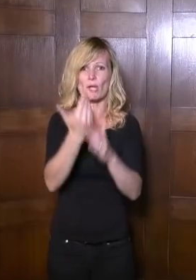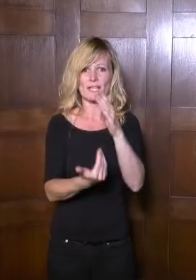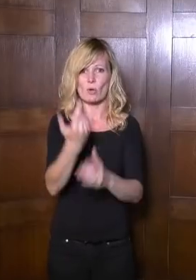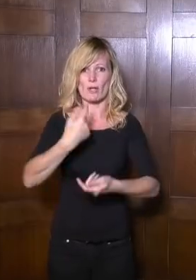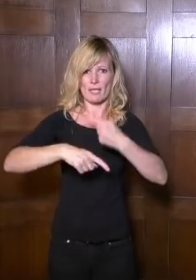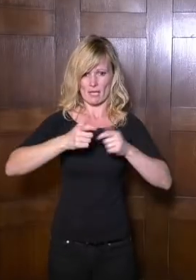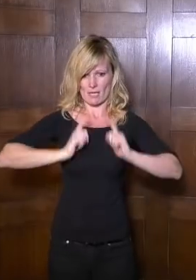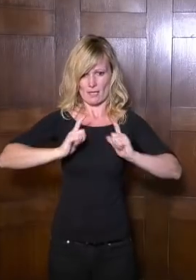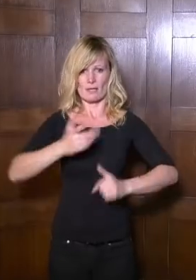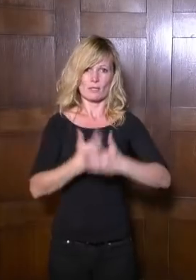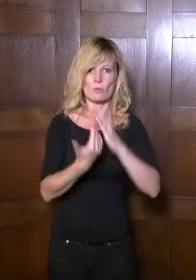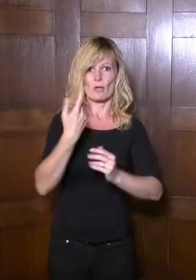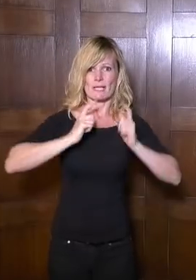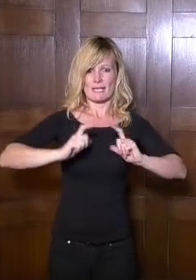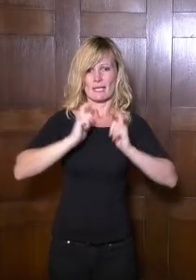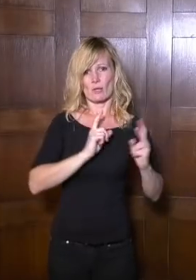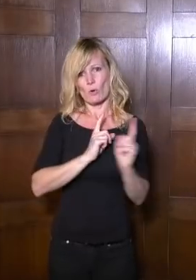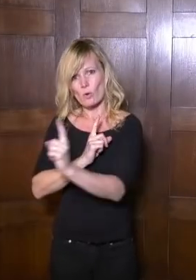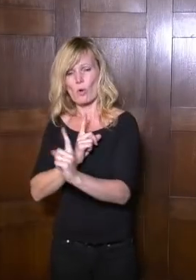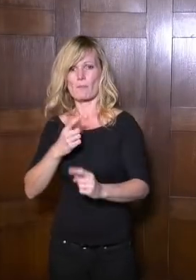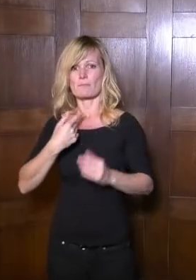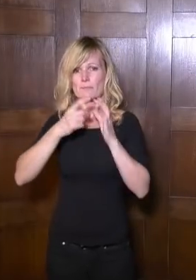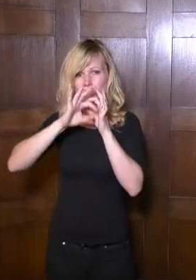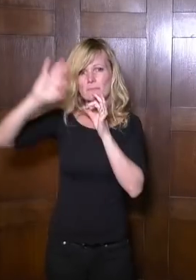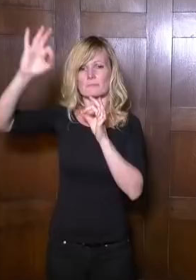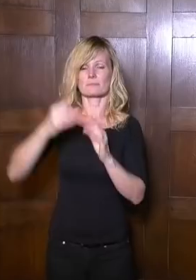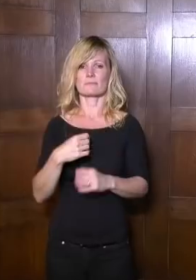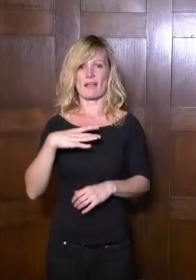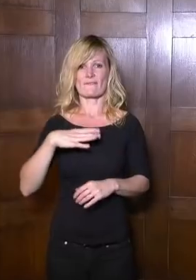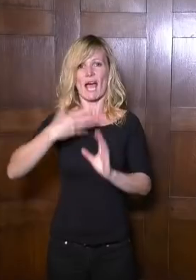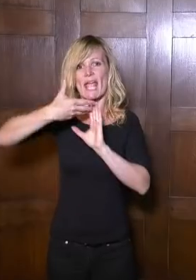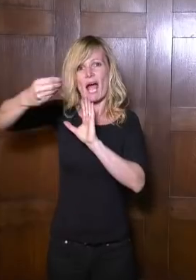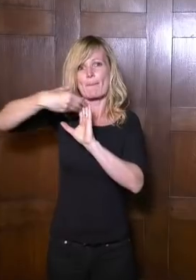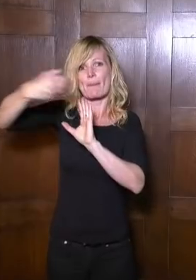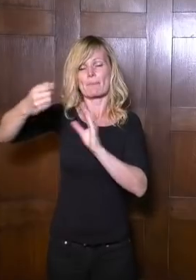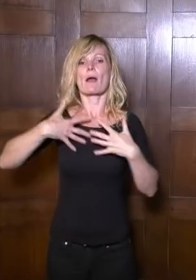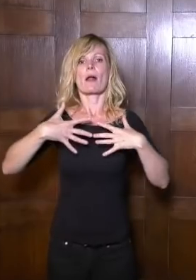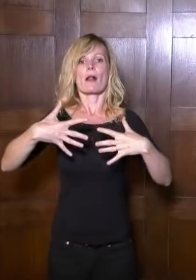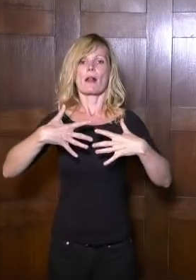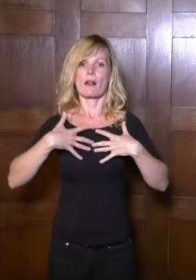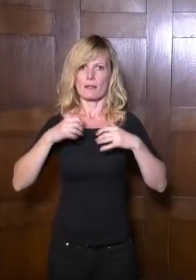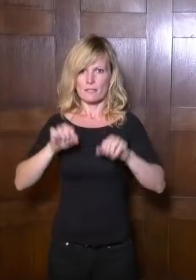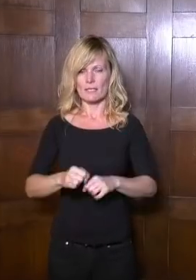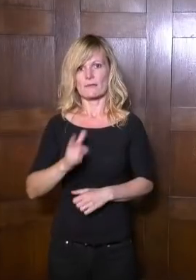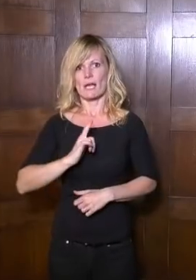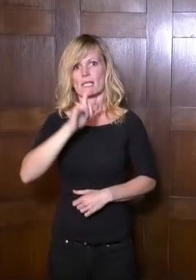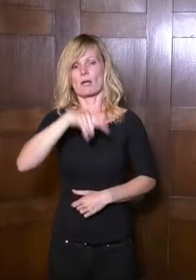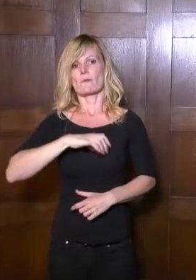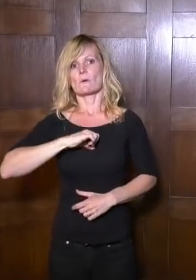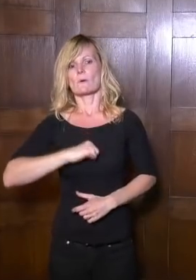zu mir zu kommen, um mich frei zu saugen. Das macht was mit dem Kopf, das kann ich Ihnen sagen, dazu will ich auch gerne noch was sagen.